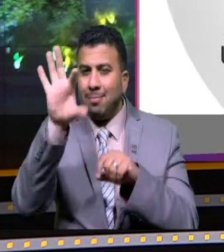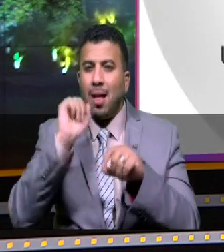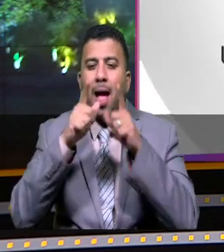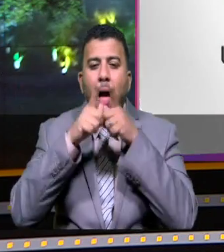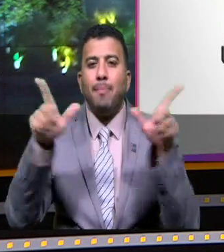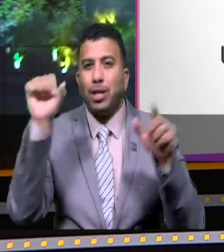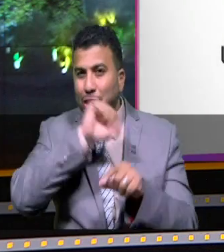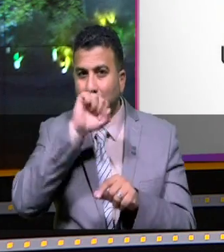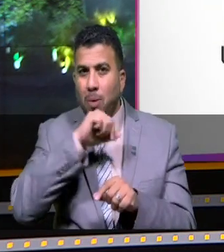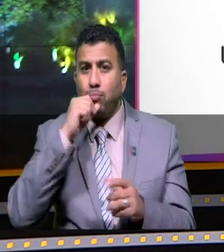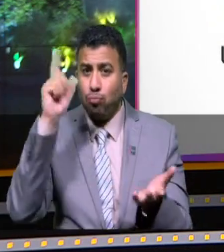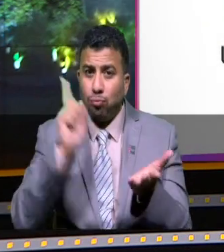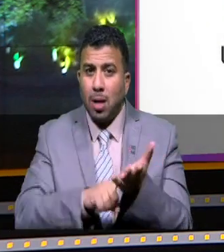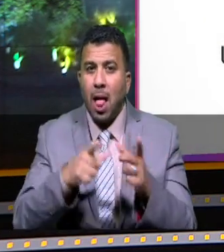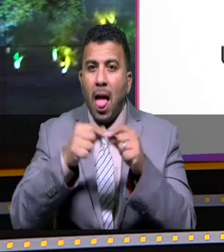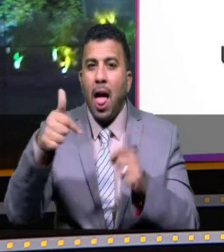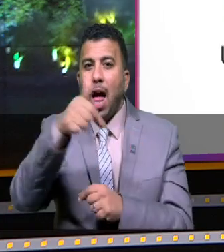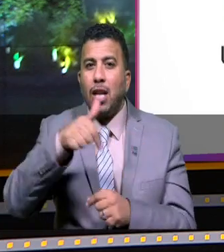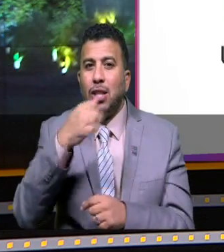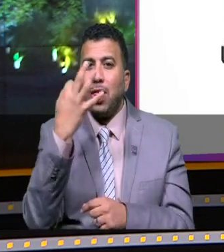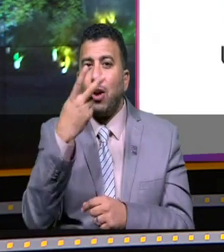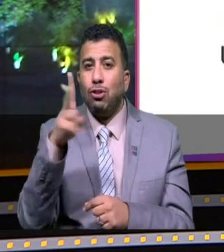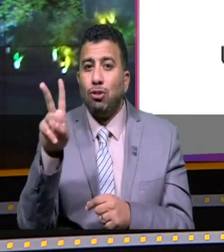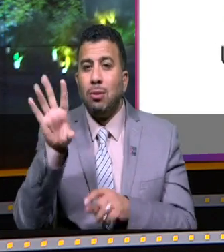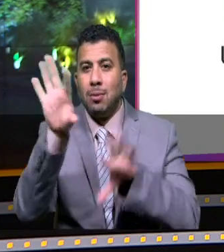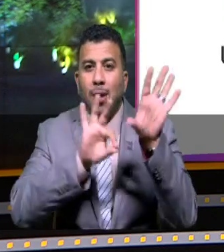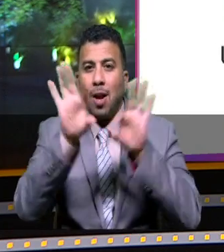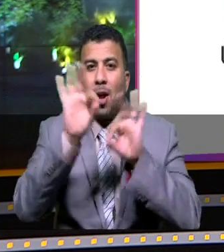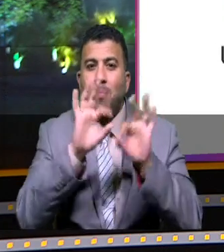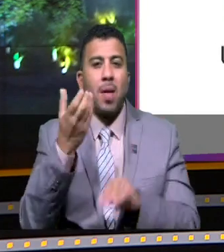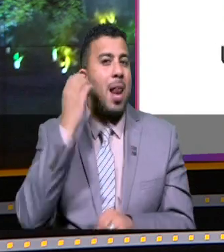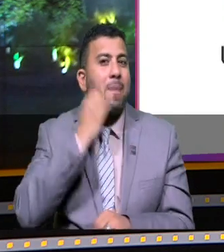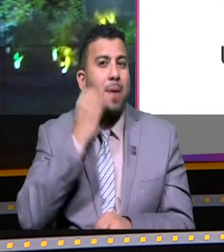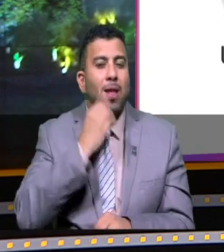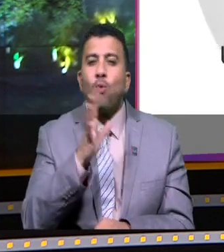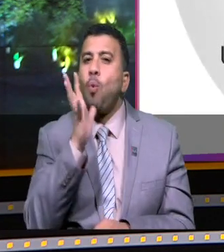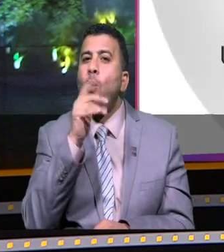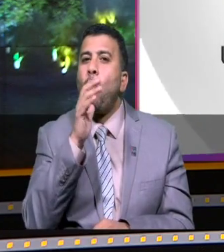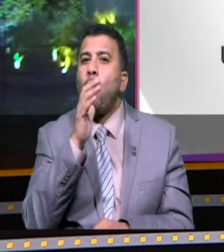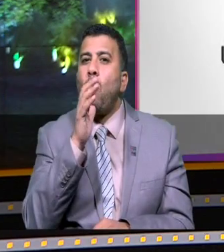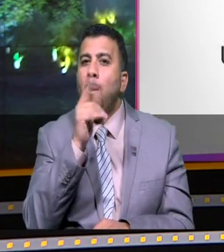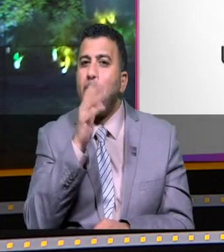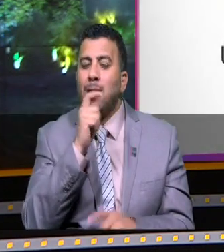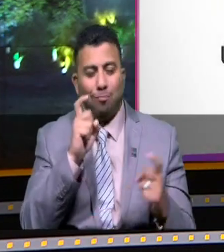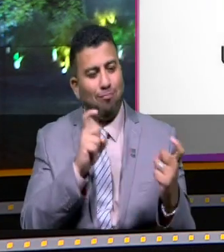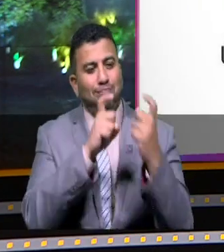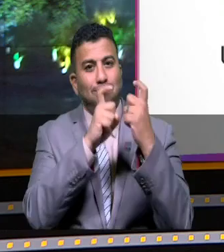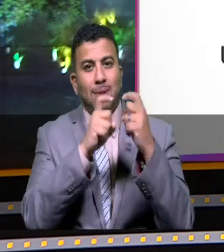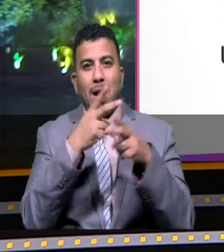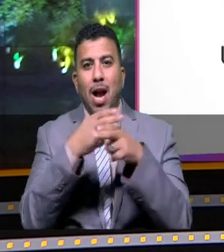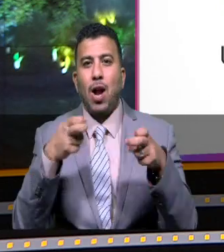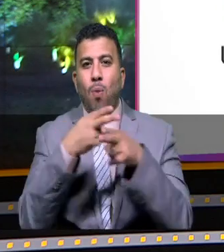للأخبار. رسمياً نهائي خليج 23 بين منتخبنا الوطني وعمان يوم الجمعة على استاد جابر الدولي في تمام